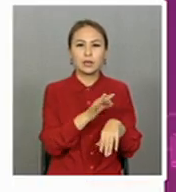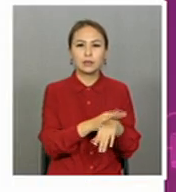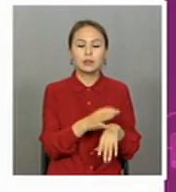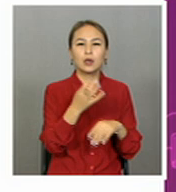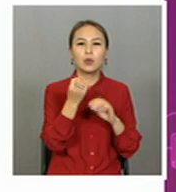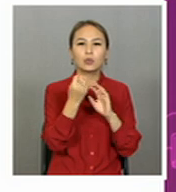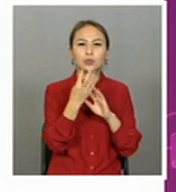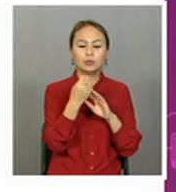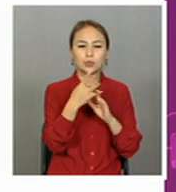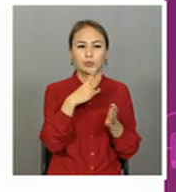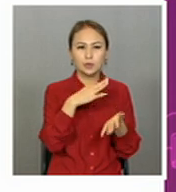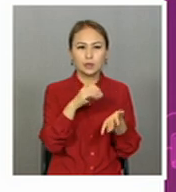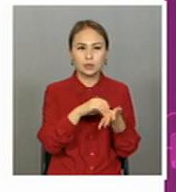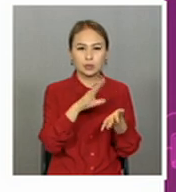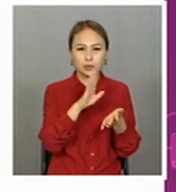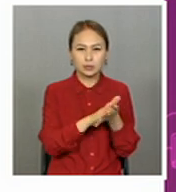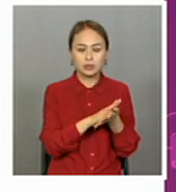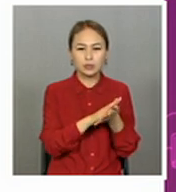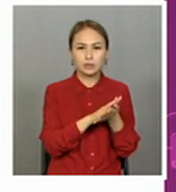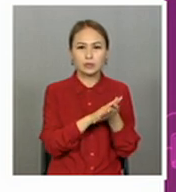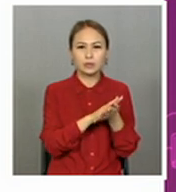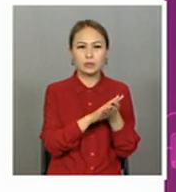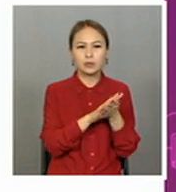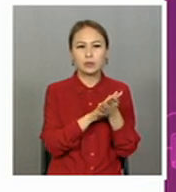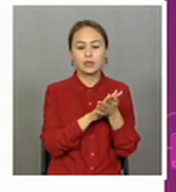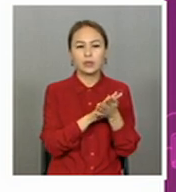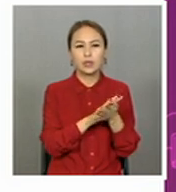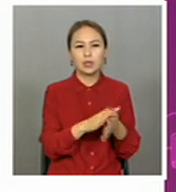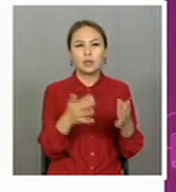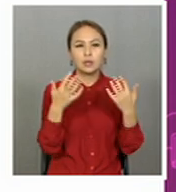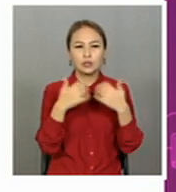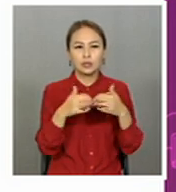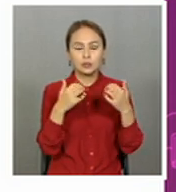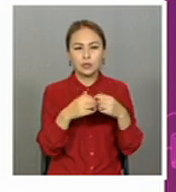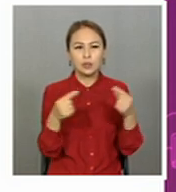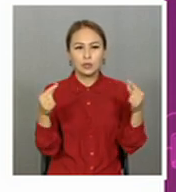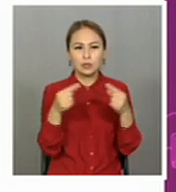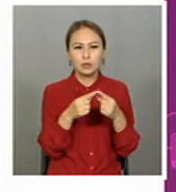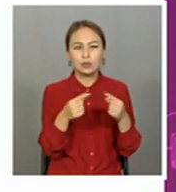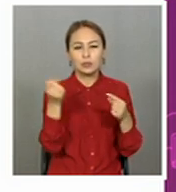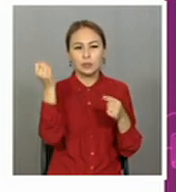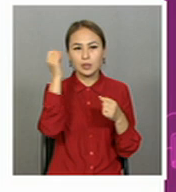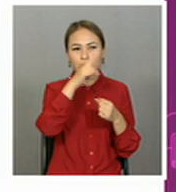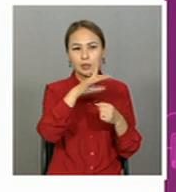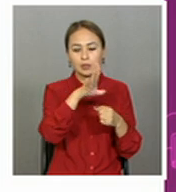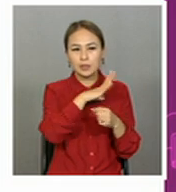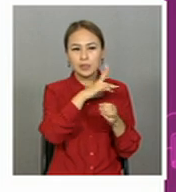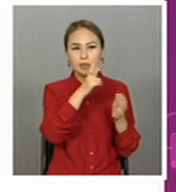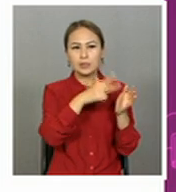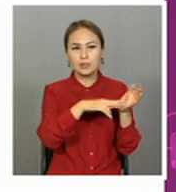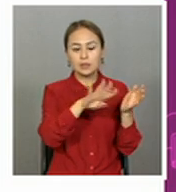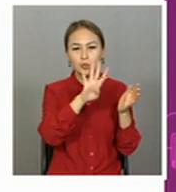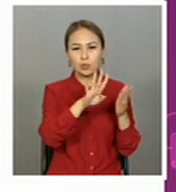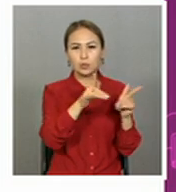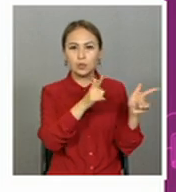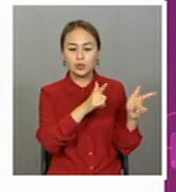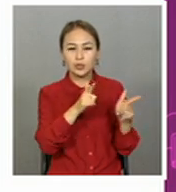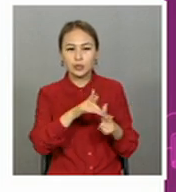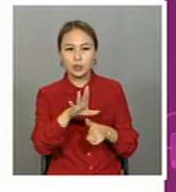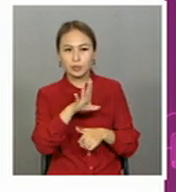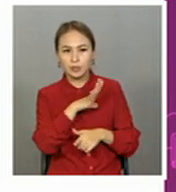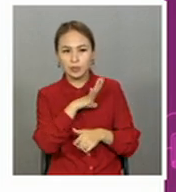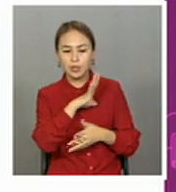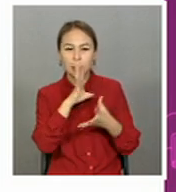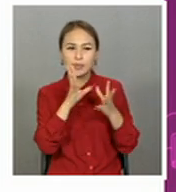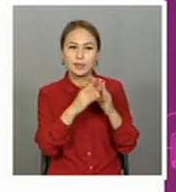дайындаған. Шебердің орындаған жұмыс көлемі белгілі, 84 бөлшек дайындаған. Шебердің